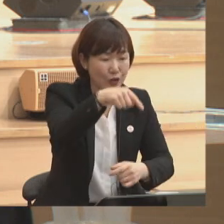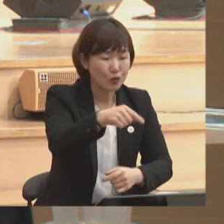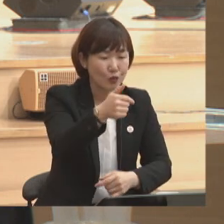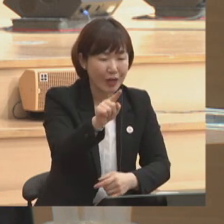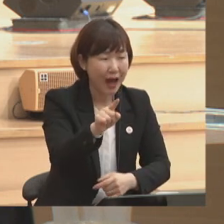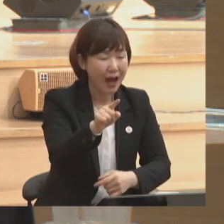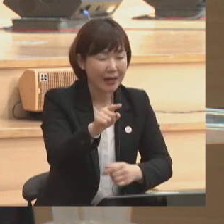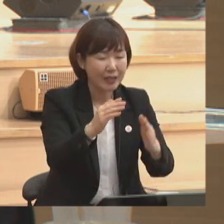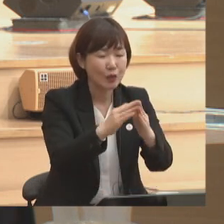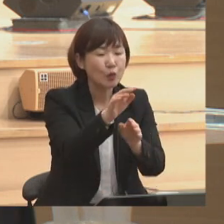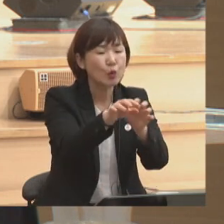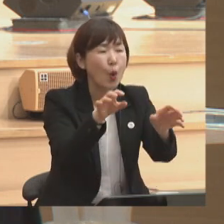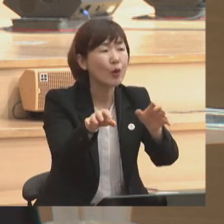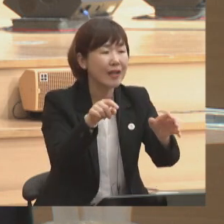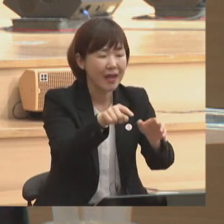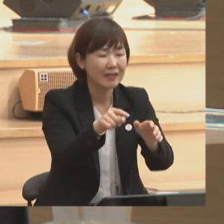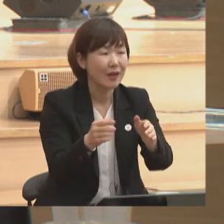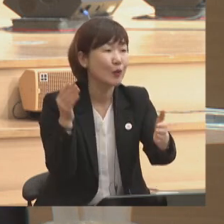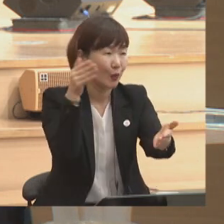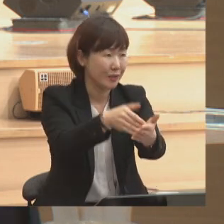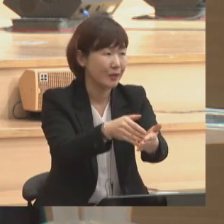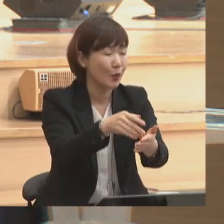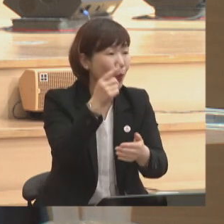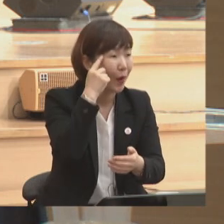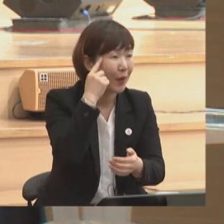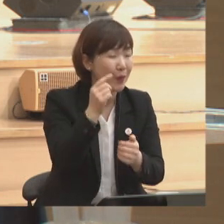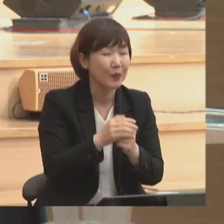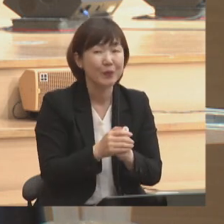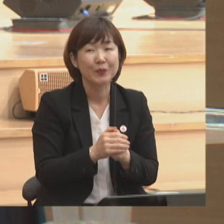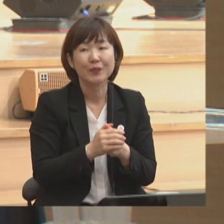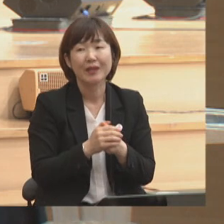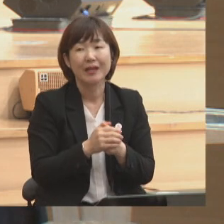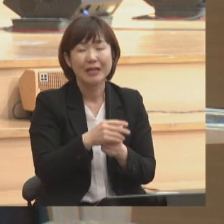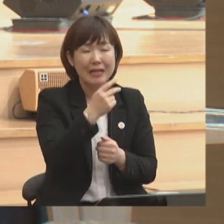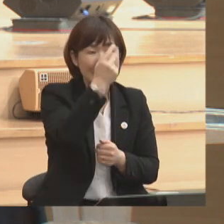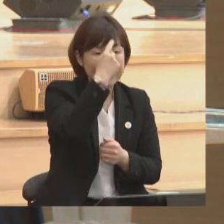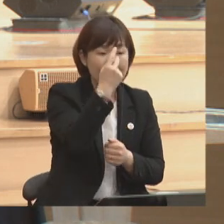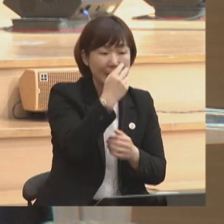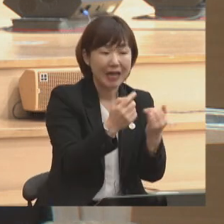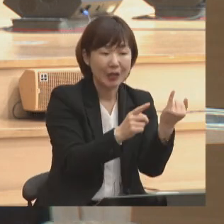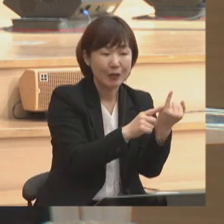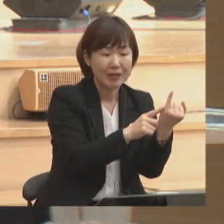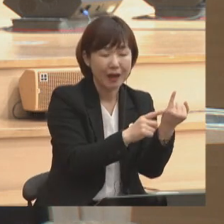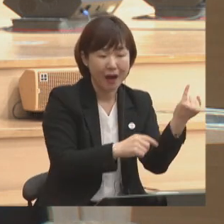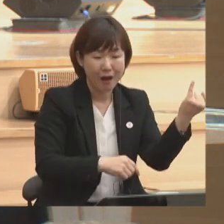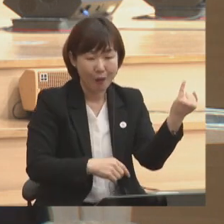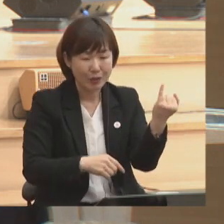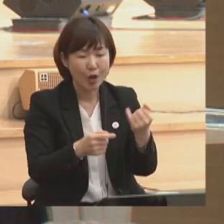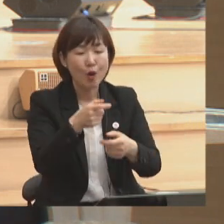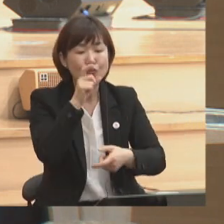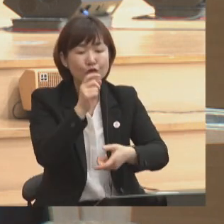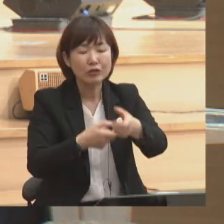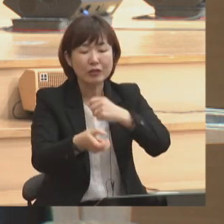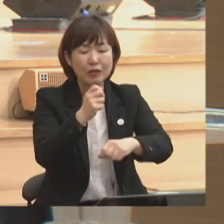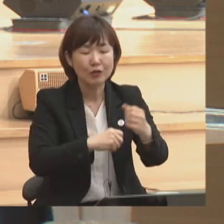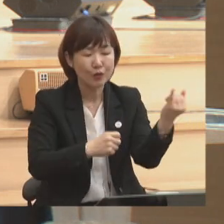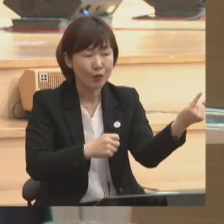우물가에서 이거 하실라고. 제가 볼게요. 사마리아 여자 한 사람이 물을 길러